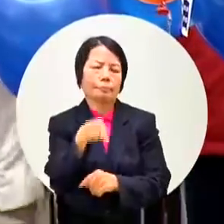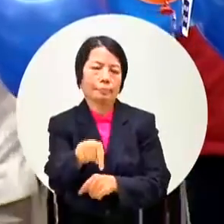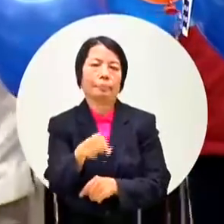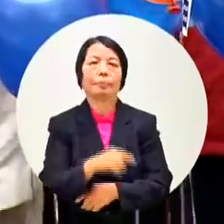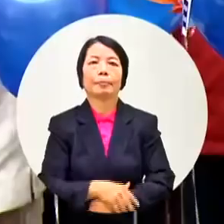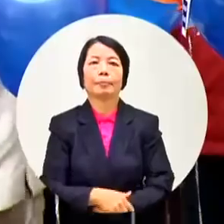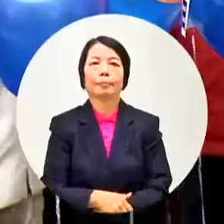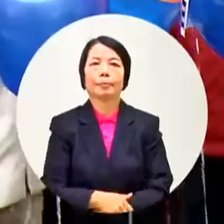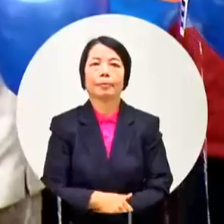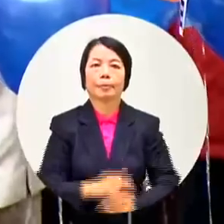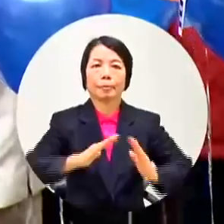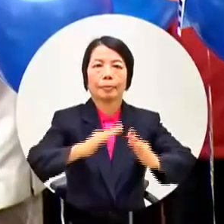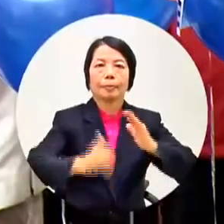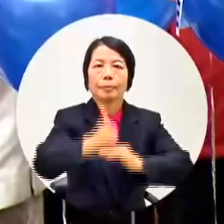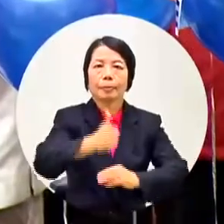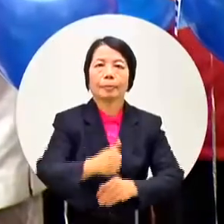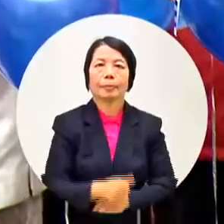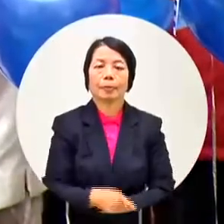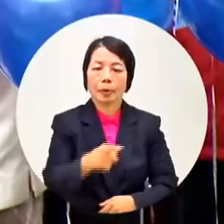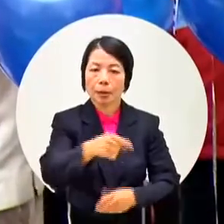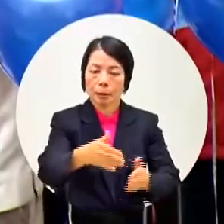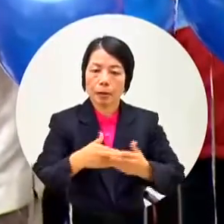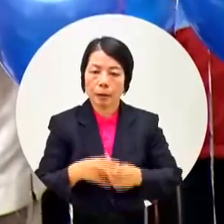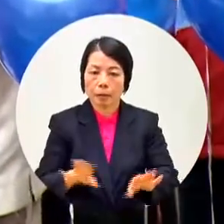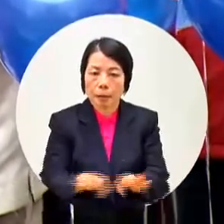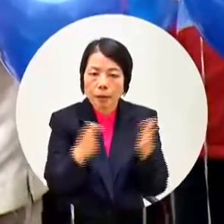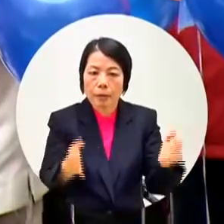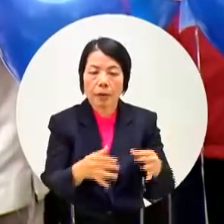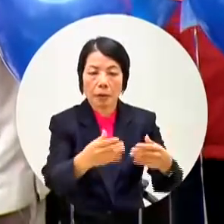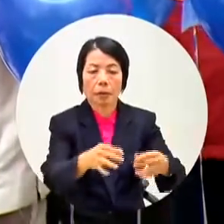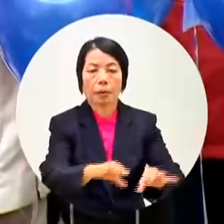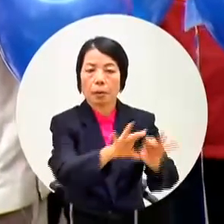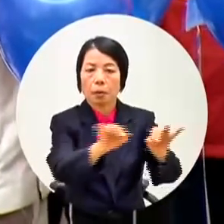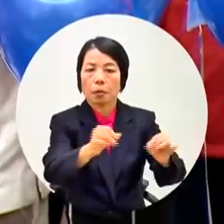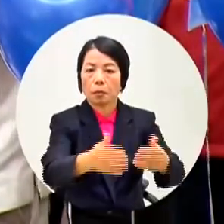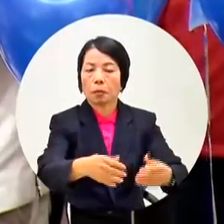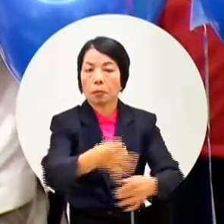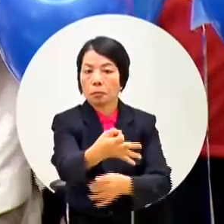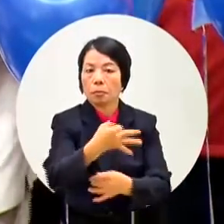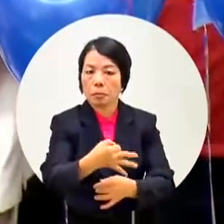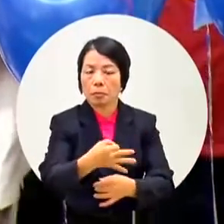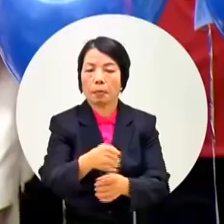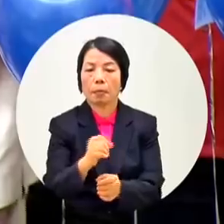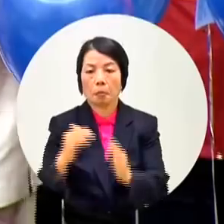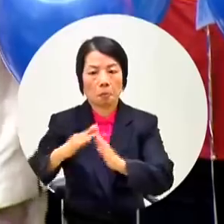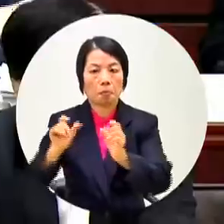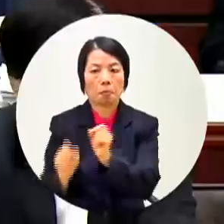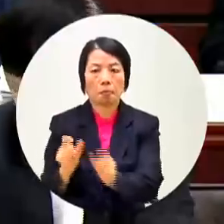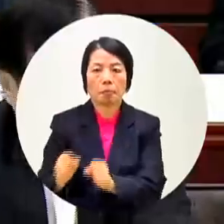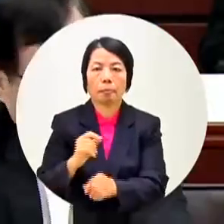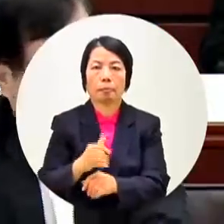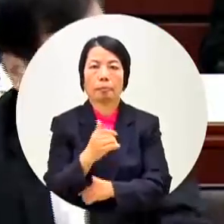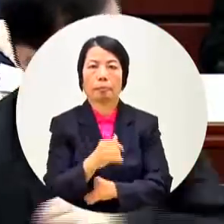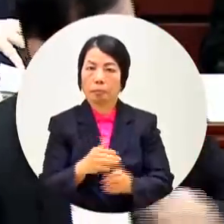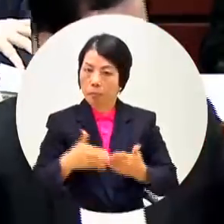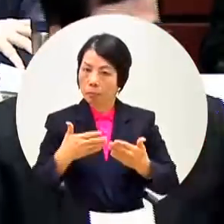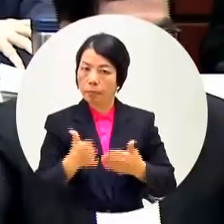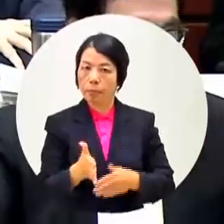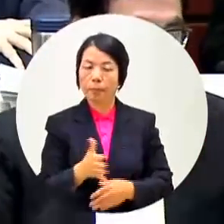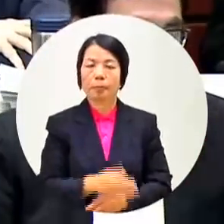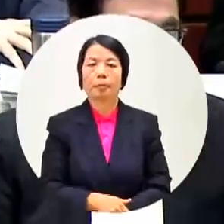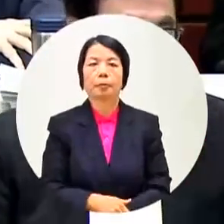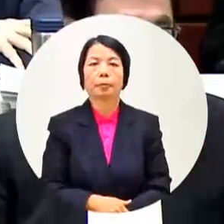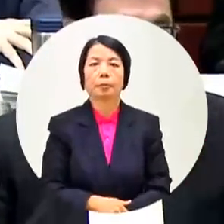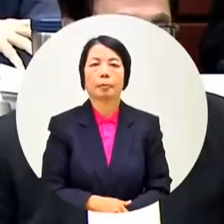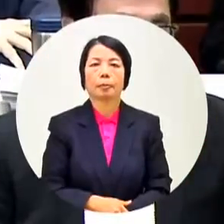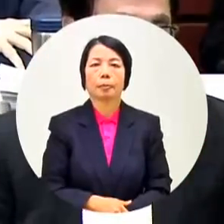有没有开放路资买厝无？来，市长你回答一下好不好？ 市长当 谢谢议员。郑议员，